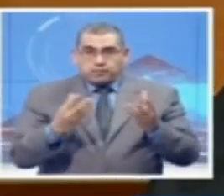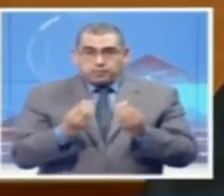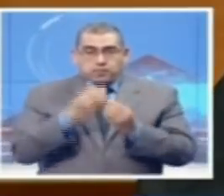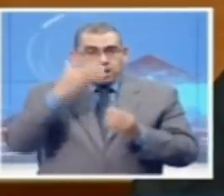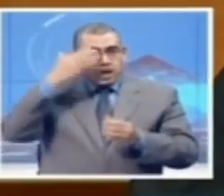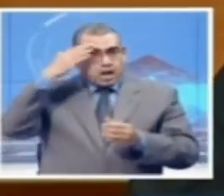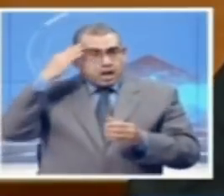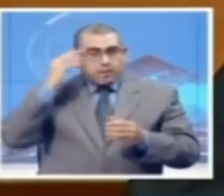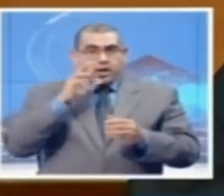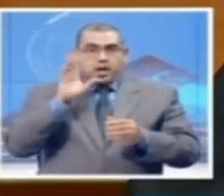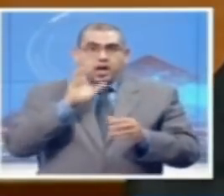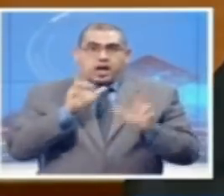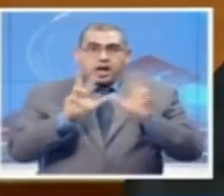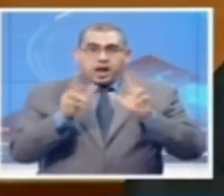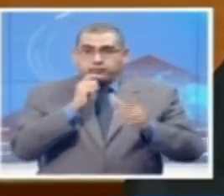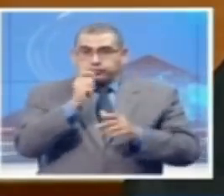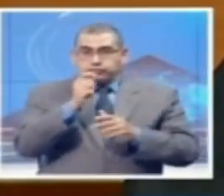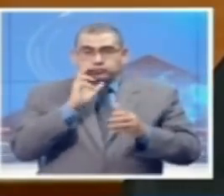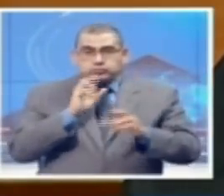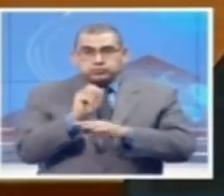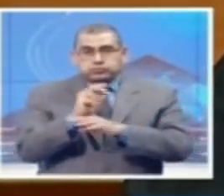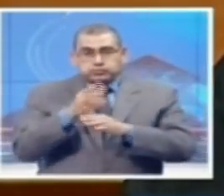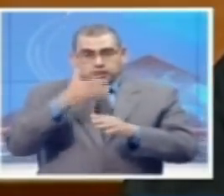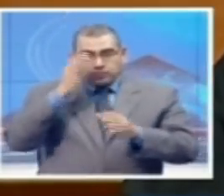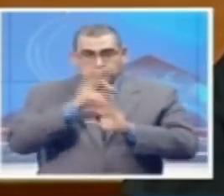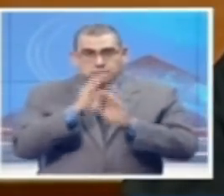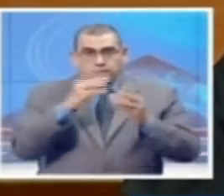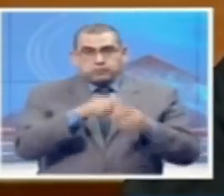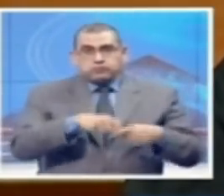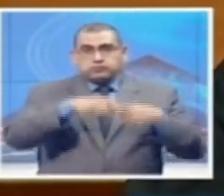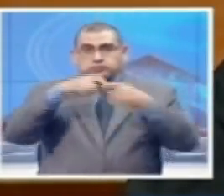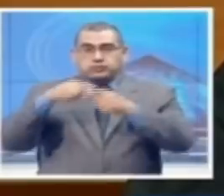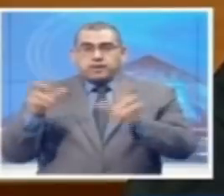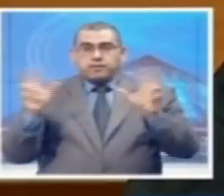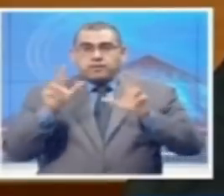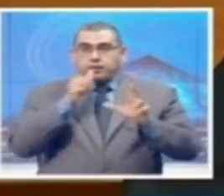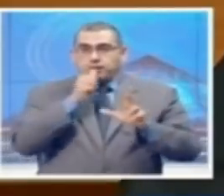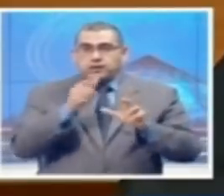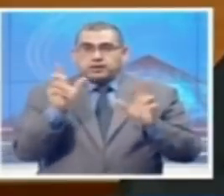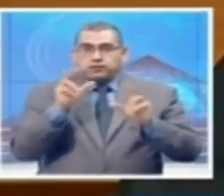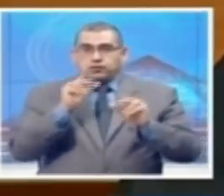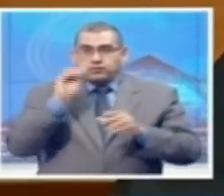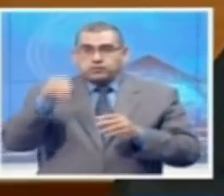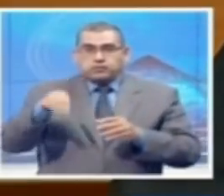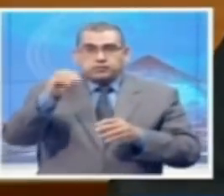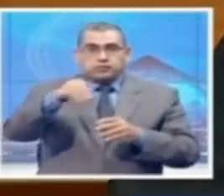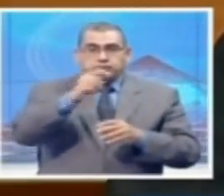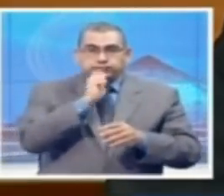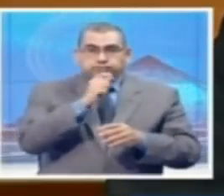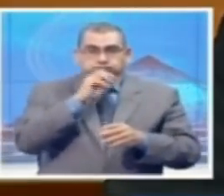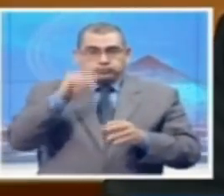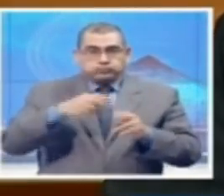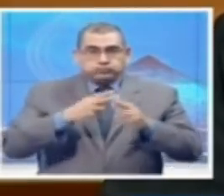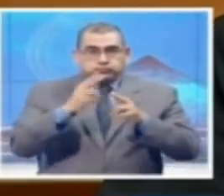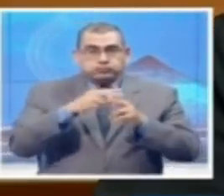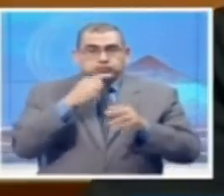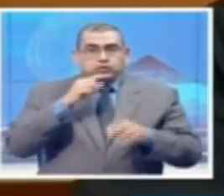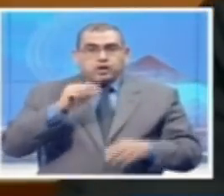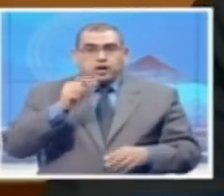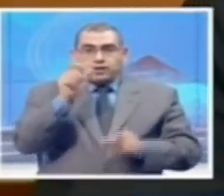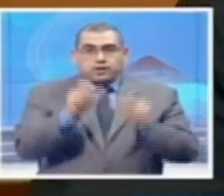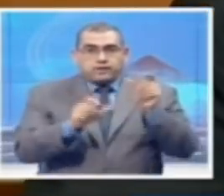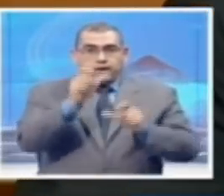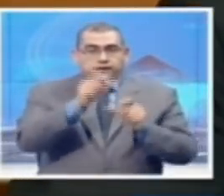خبراء متخصصين، ثم ينتقل بعد ذلك إلى البرامج الإعلامية. وهذا أدى إلى تميز عدد